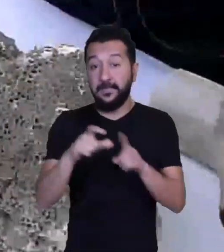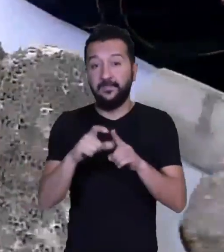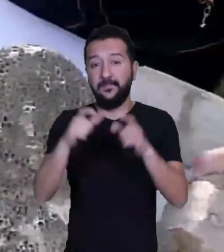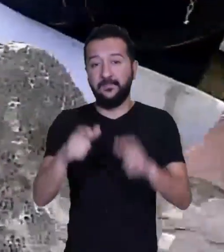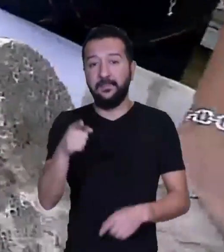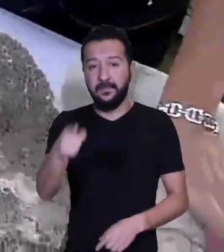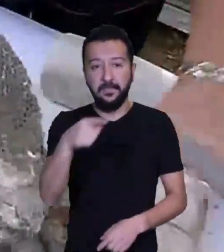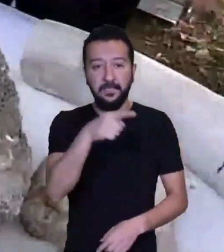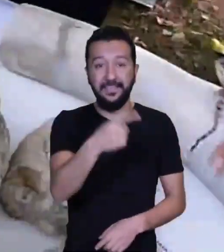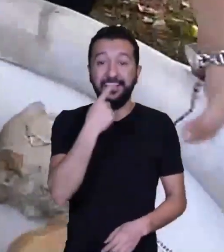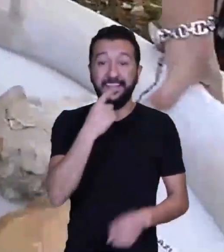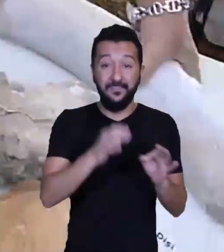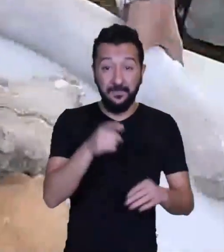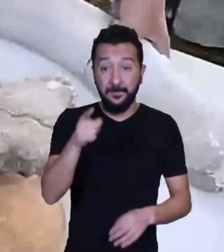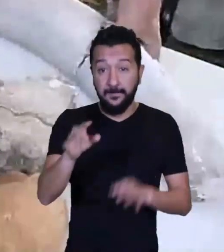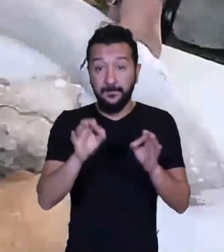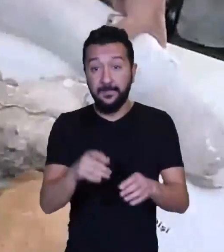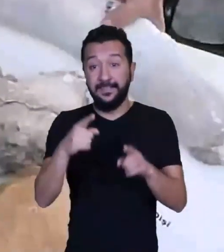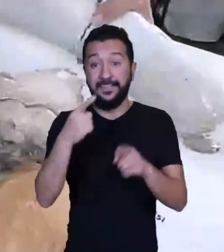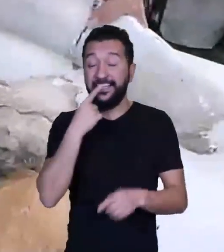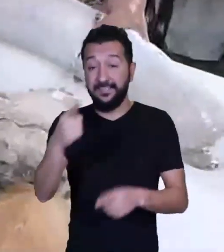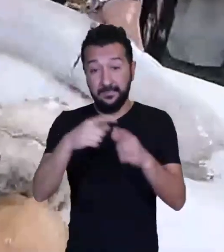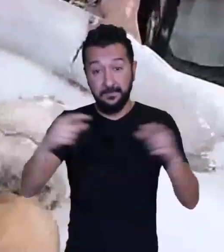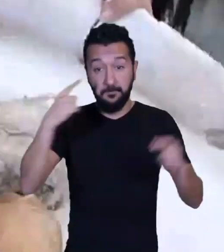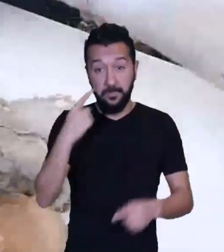var. Defans dişleri. Defans dişlerini de